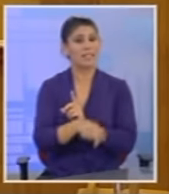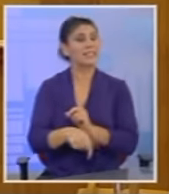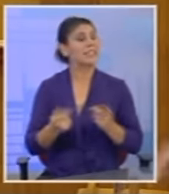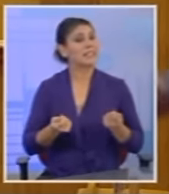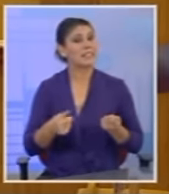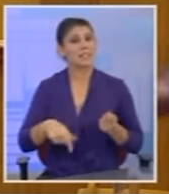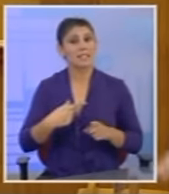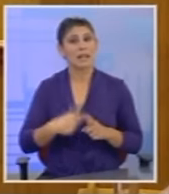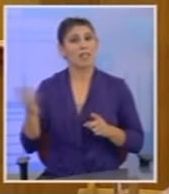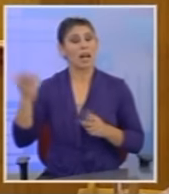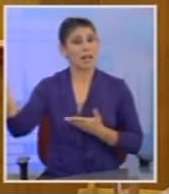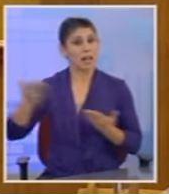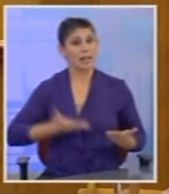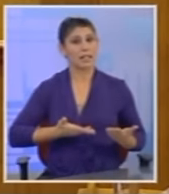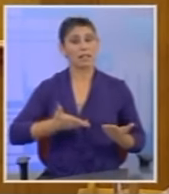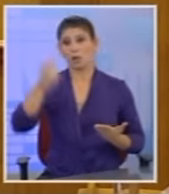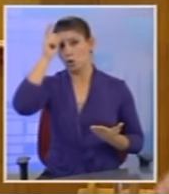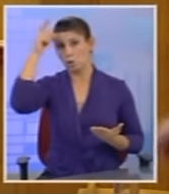Υπότιτλοι AUTHORWAVE